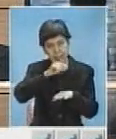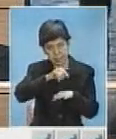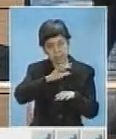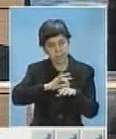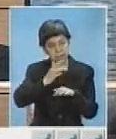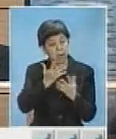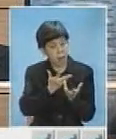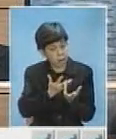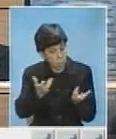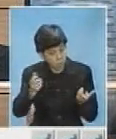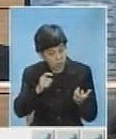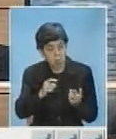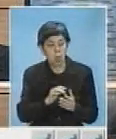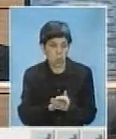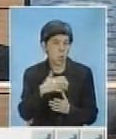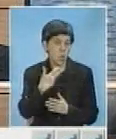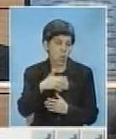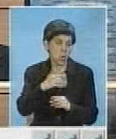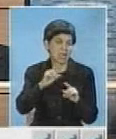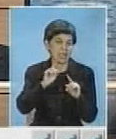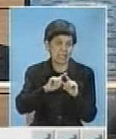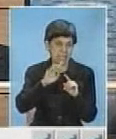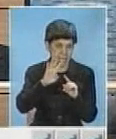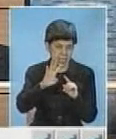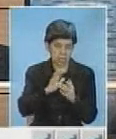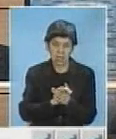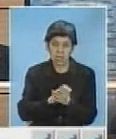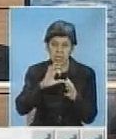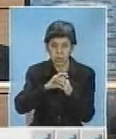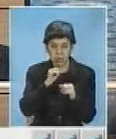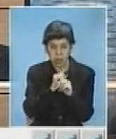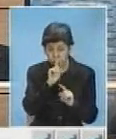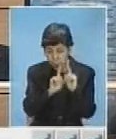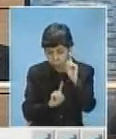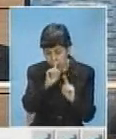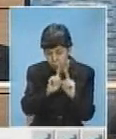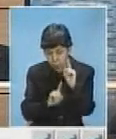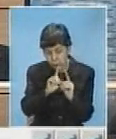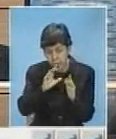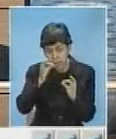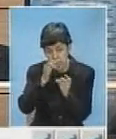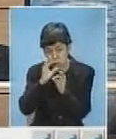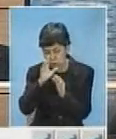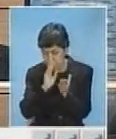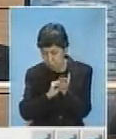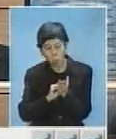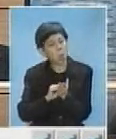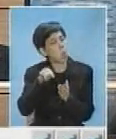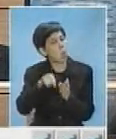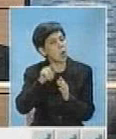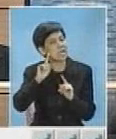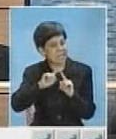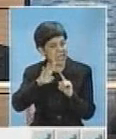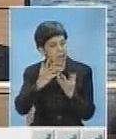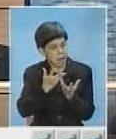ป็นความเสียหายที่สูงที่สุดอันดับ4ในประวัติการเก็บสถิติของธนาคารโลก